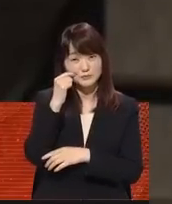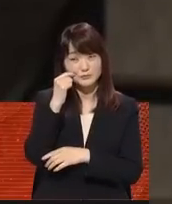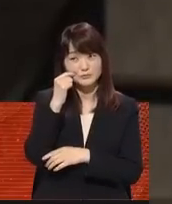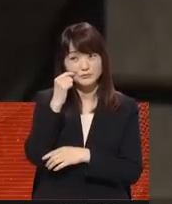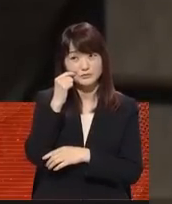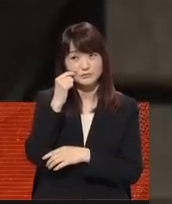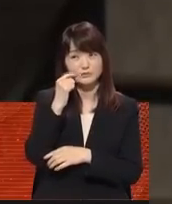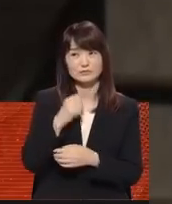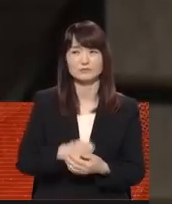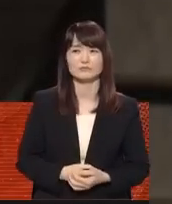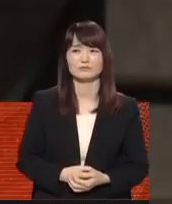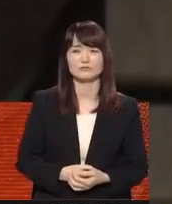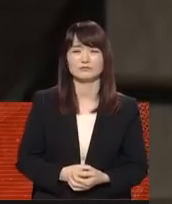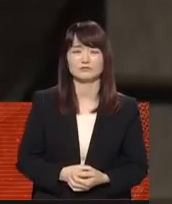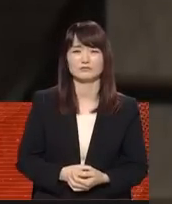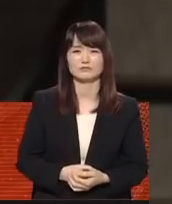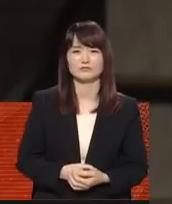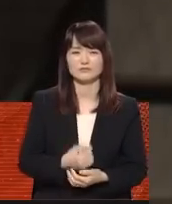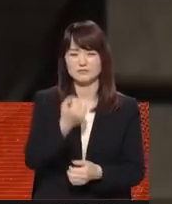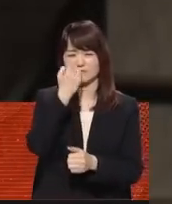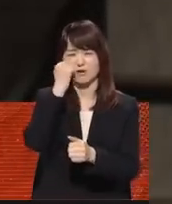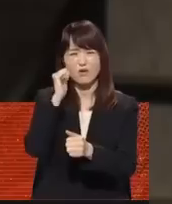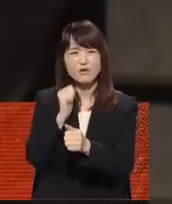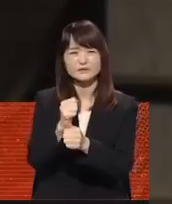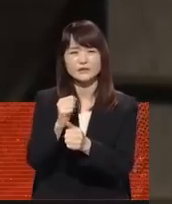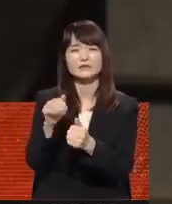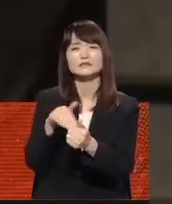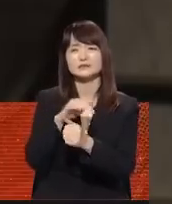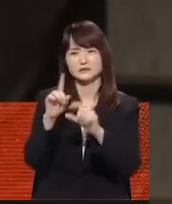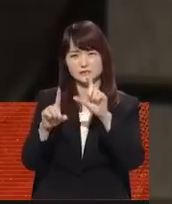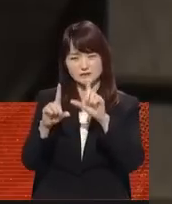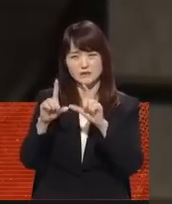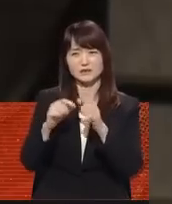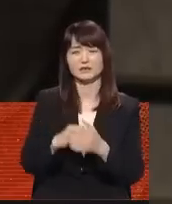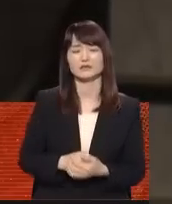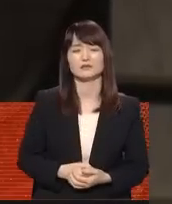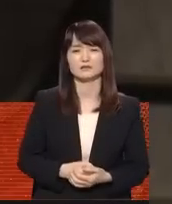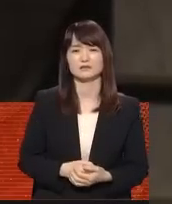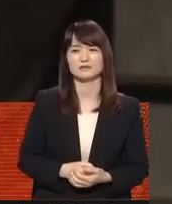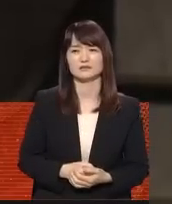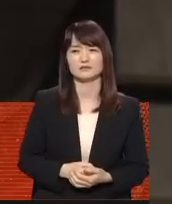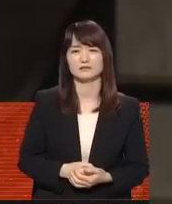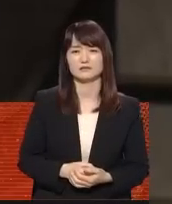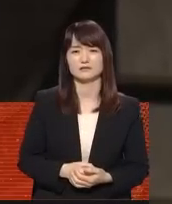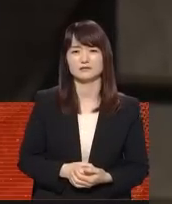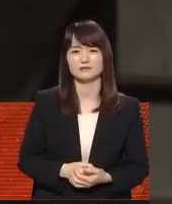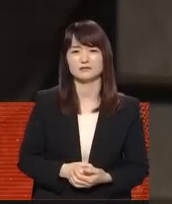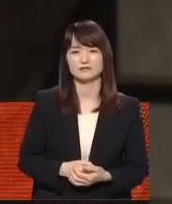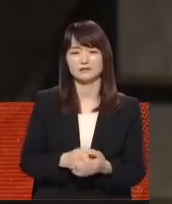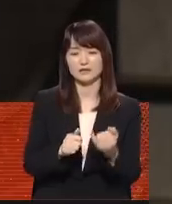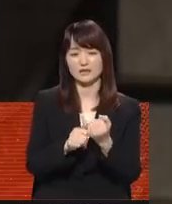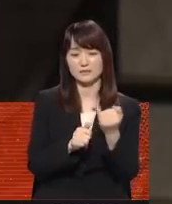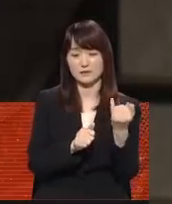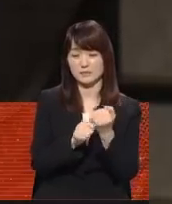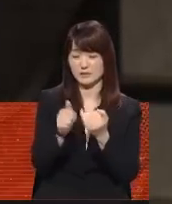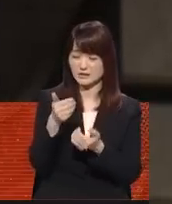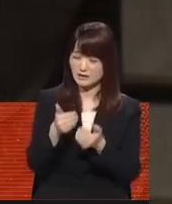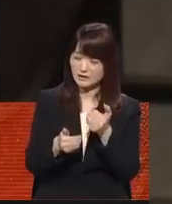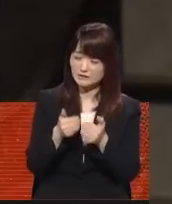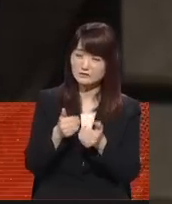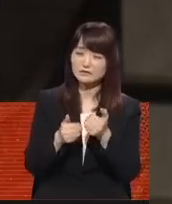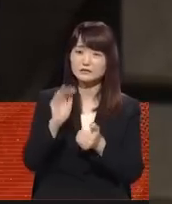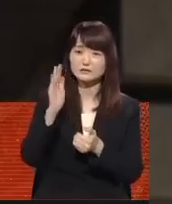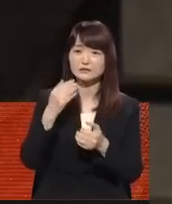하셨는데 너무 좀 불보듯이 뻔한 그 악화일로의 관계가 예상이 되죠 갈등이 되죠 왜냐하면 이런 식으로 지금